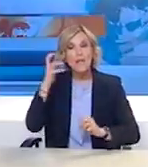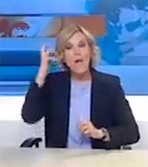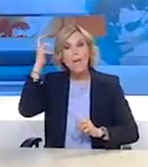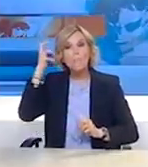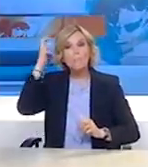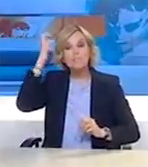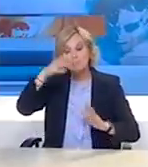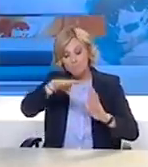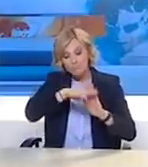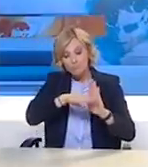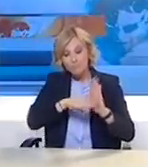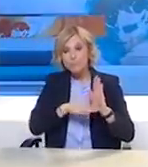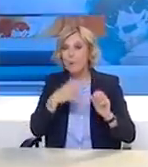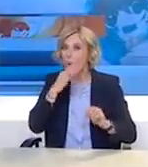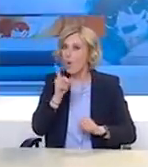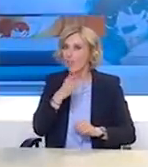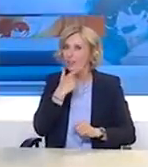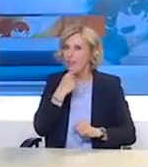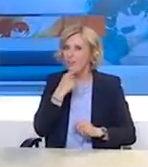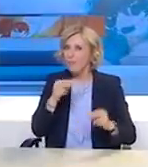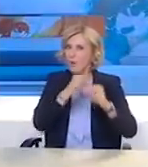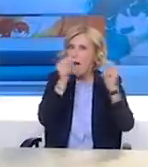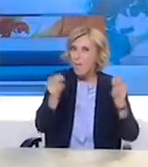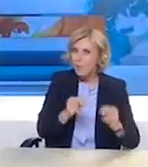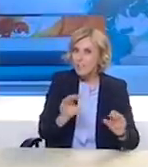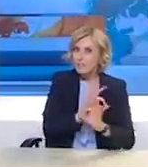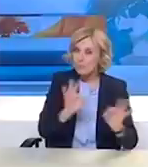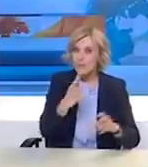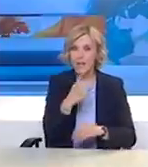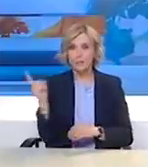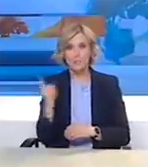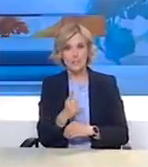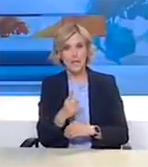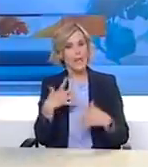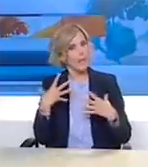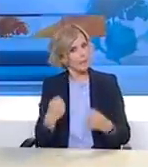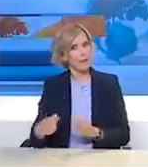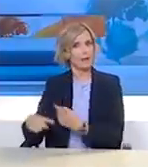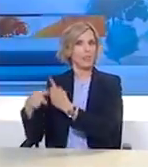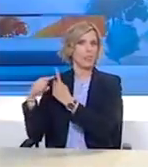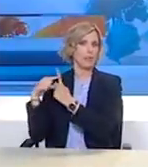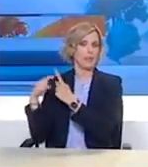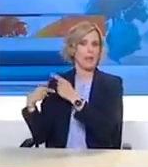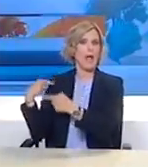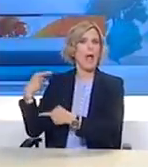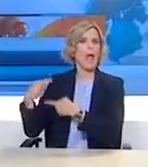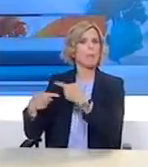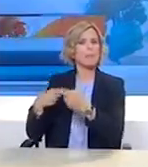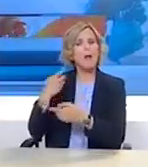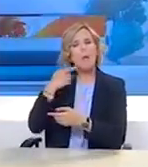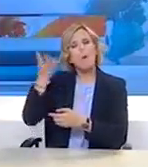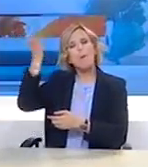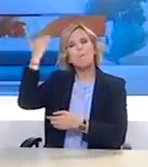γιατί τα αποτελέσματά τους δεν είναι σίγουρα ούτε εξασφαλισμένα. Υπάρχει θετική εμπειρία στο παρελθόν από χρήση